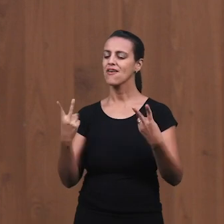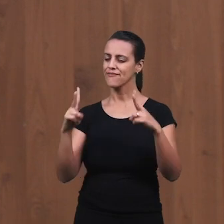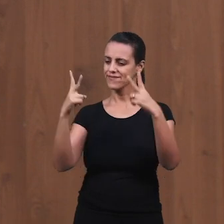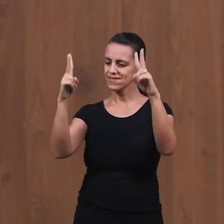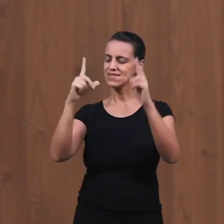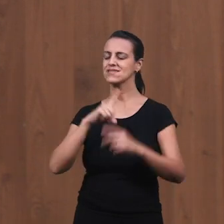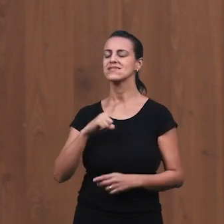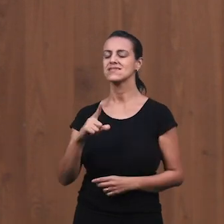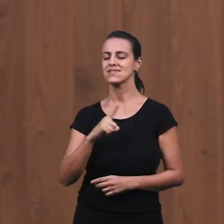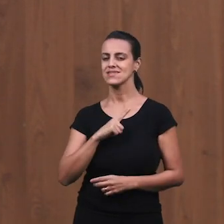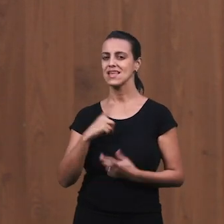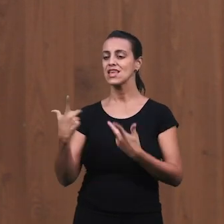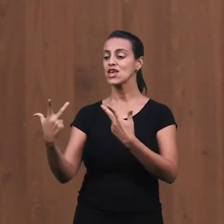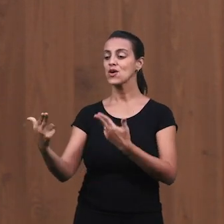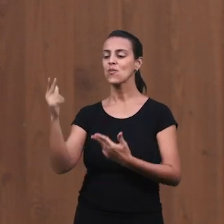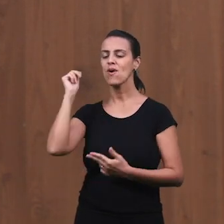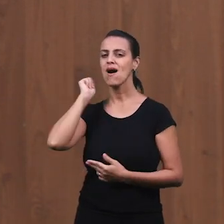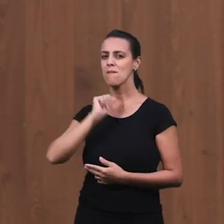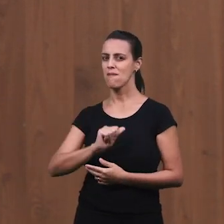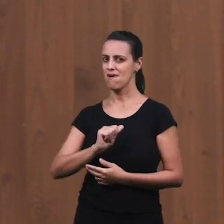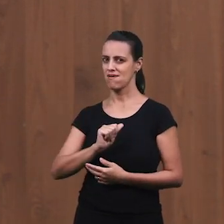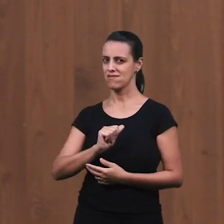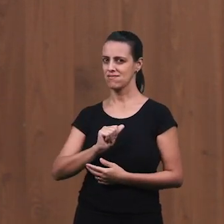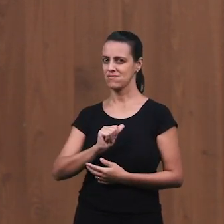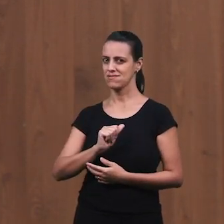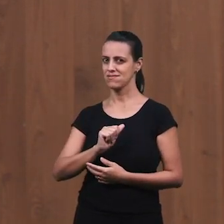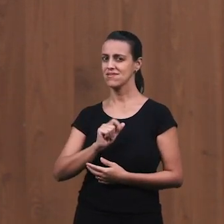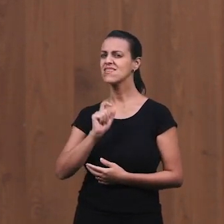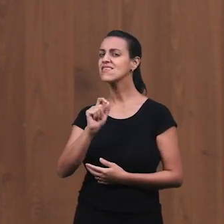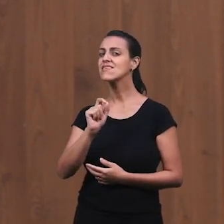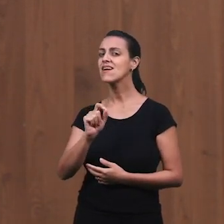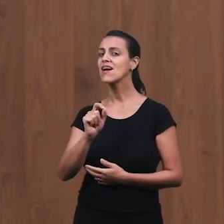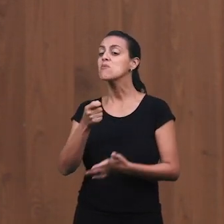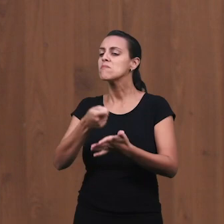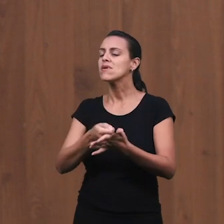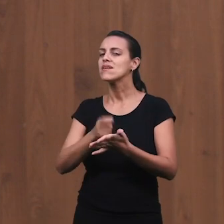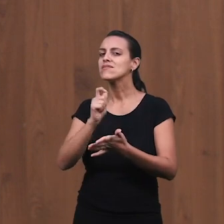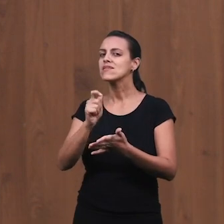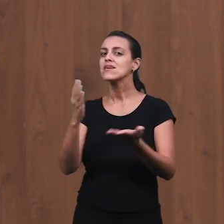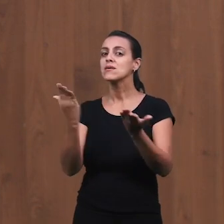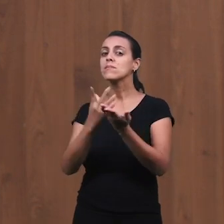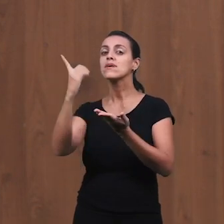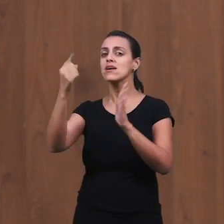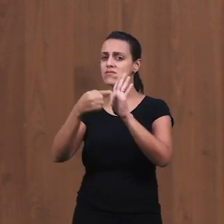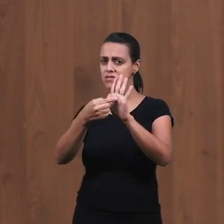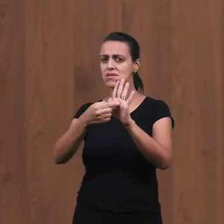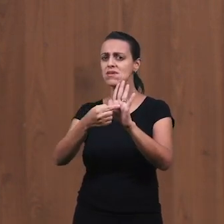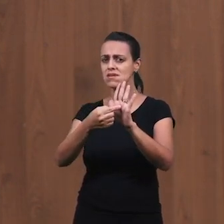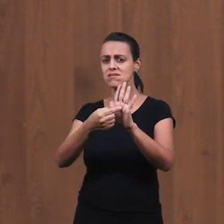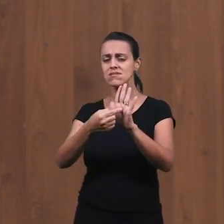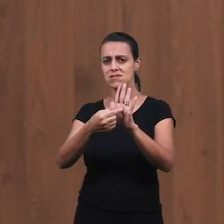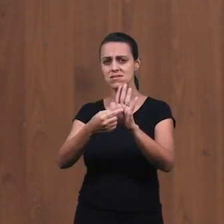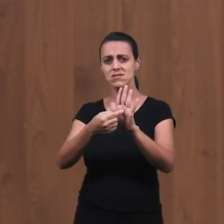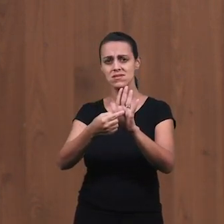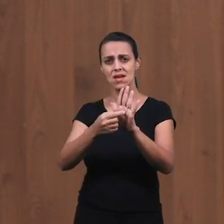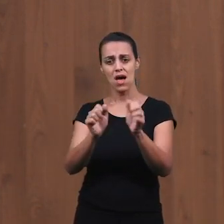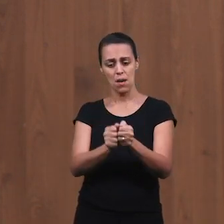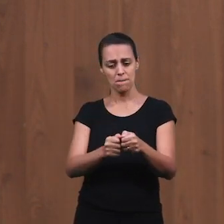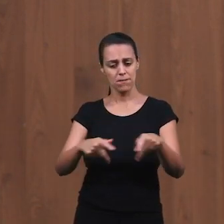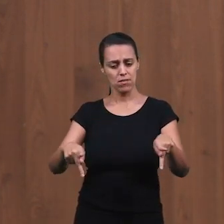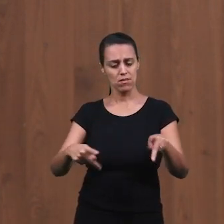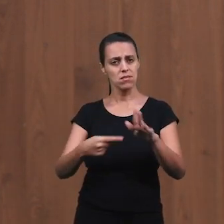nous serons aussi victorieux, tel comme Abel l'a été. Et qui nous garantit cela? C'est lui qui nous garantit cela, c'est la parole de Dieu.